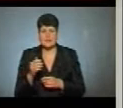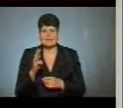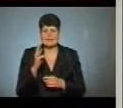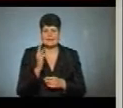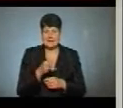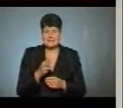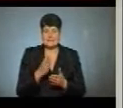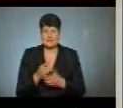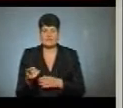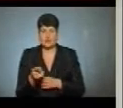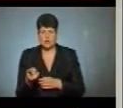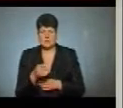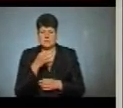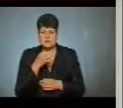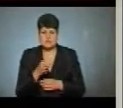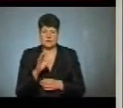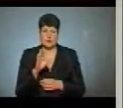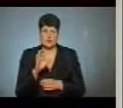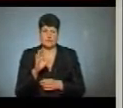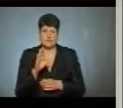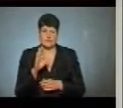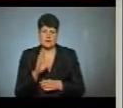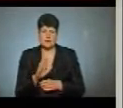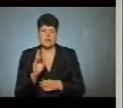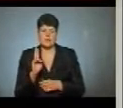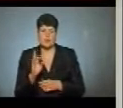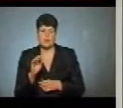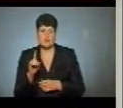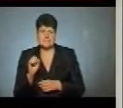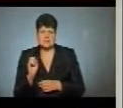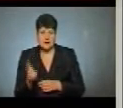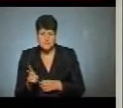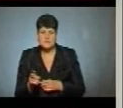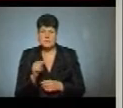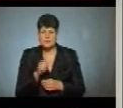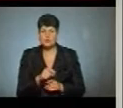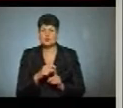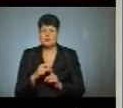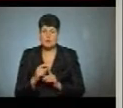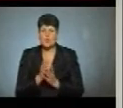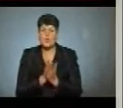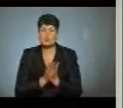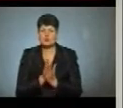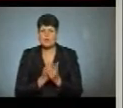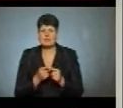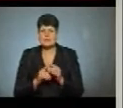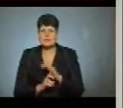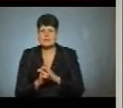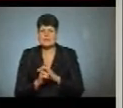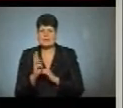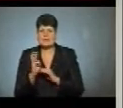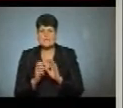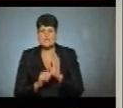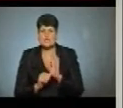30 – у Тернополі, повідомив отець Віталій Козак, синкел цієї архієпархії. З його словами, обслуговують ці храми